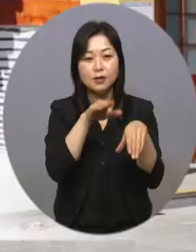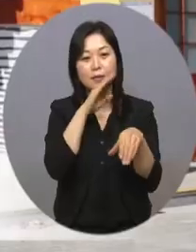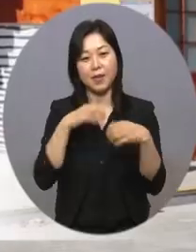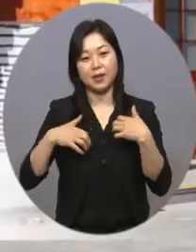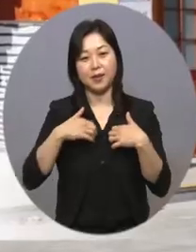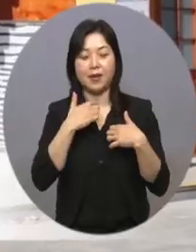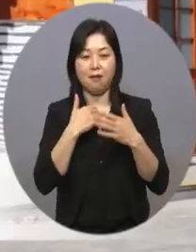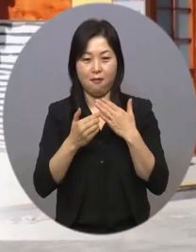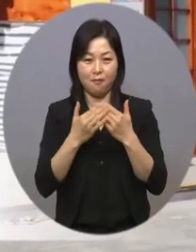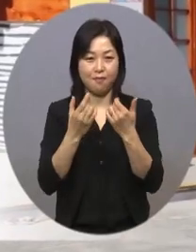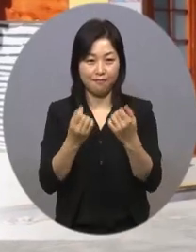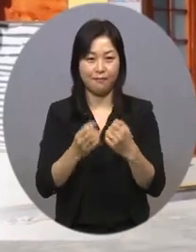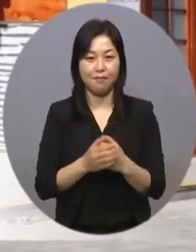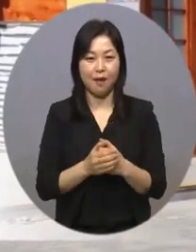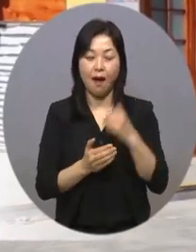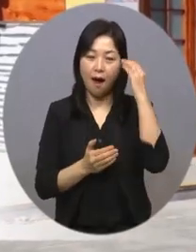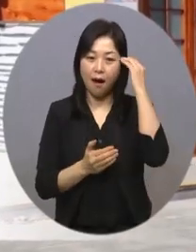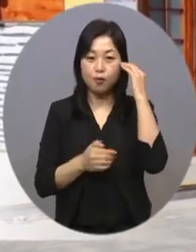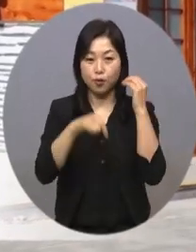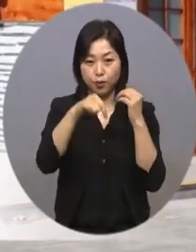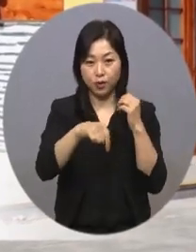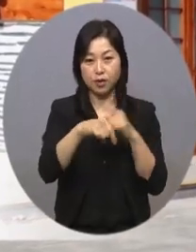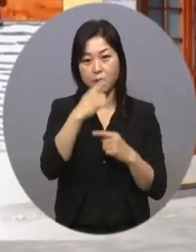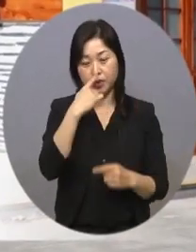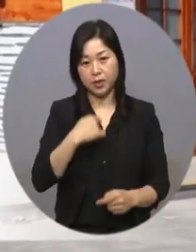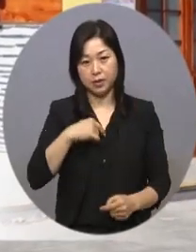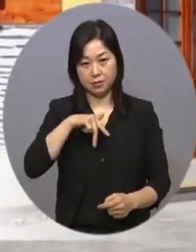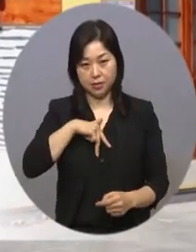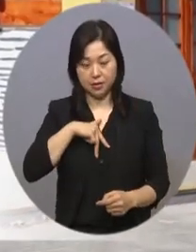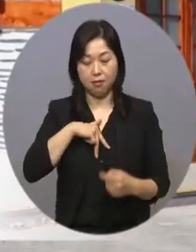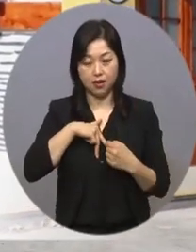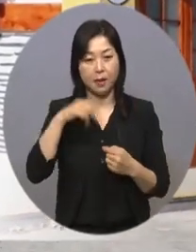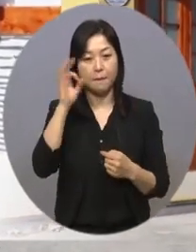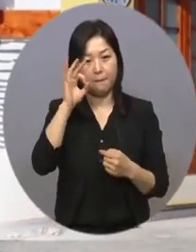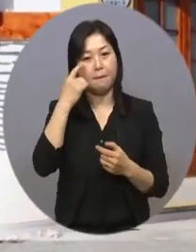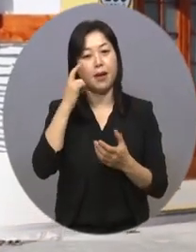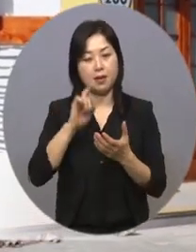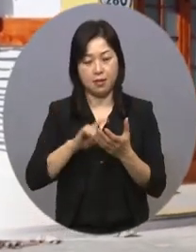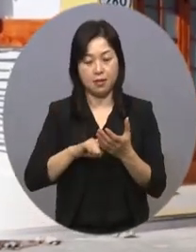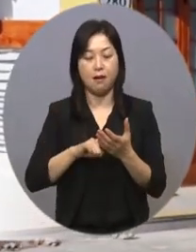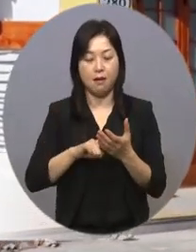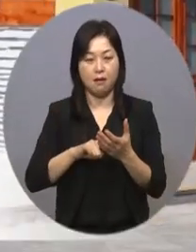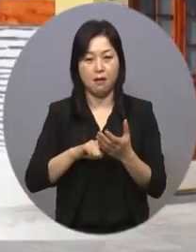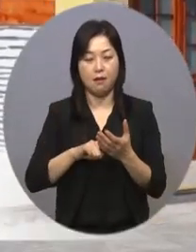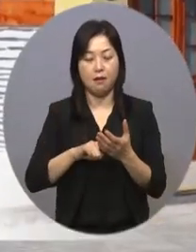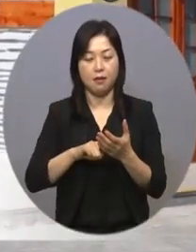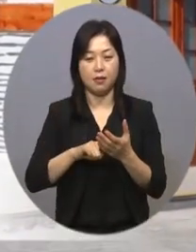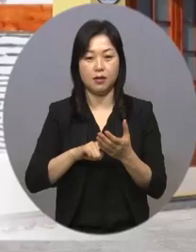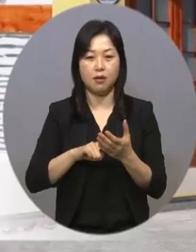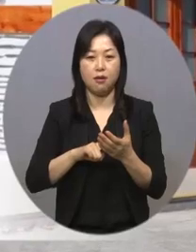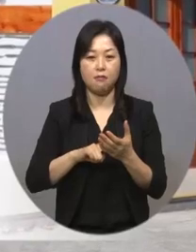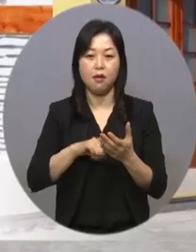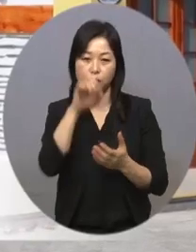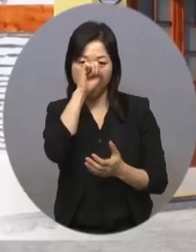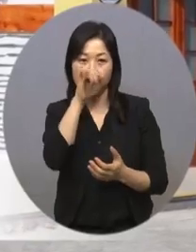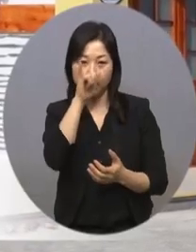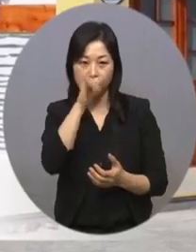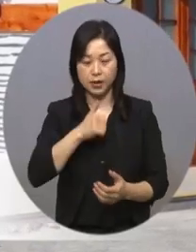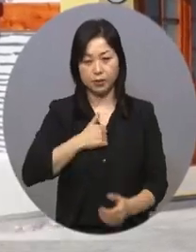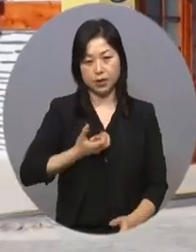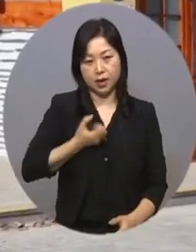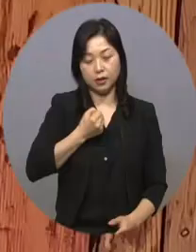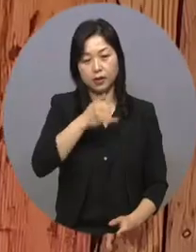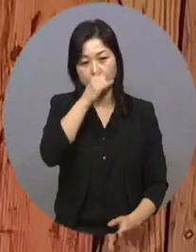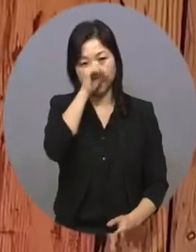opportunity. 한국에서 다시 자신의 정체성을 찾는데도 굉장히 좋아들 하시고 자부심도 가질 수 있는 좋은 기회가